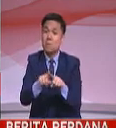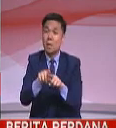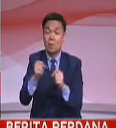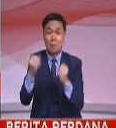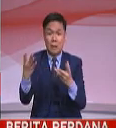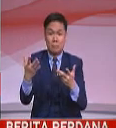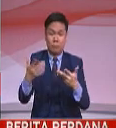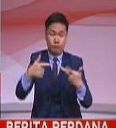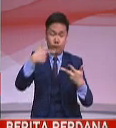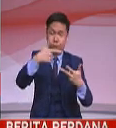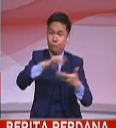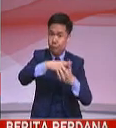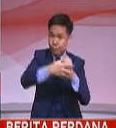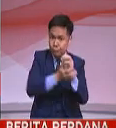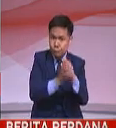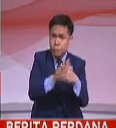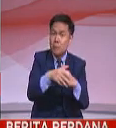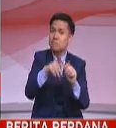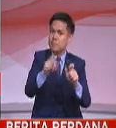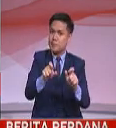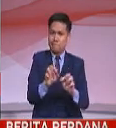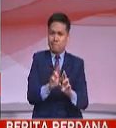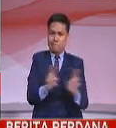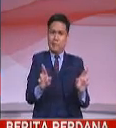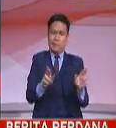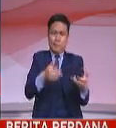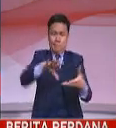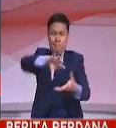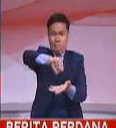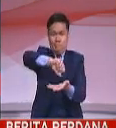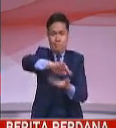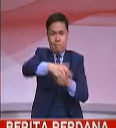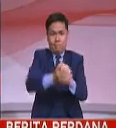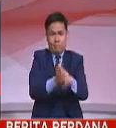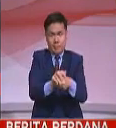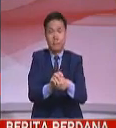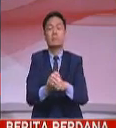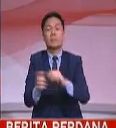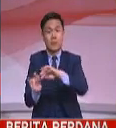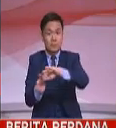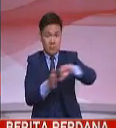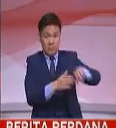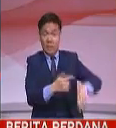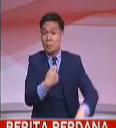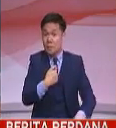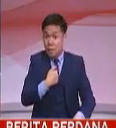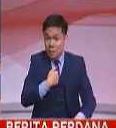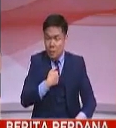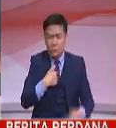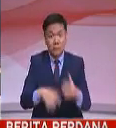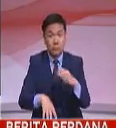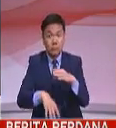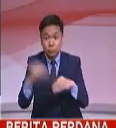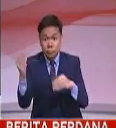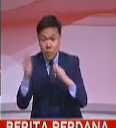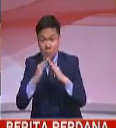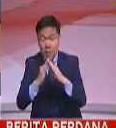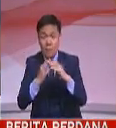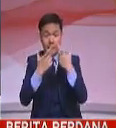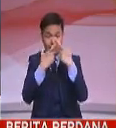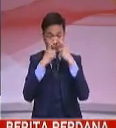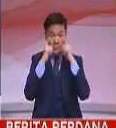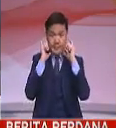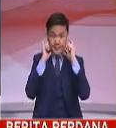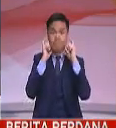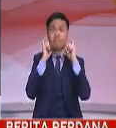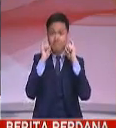orang pakai kan, memang kena standby lah sanitizer. Kalau saya kalau nak keluar rumah pun selalu pakai penutup muka,